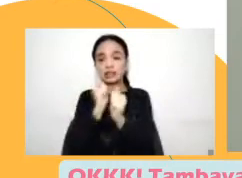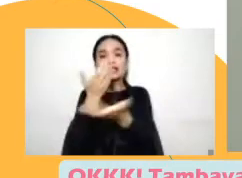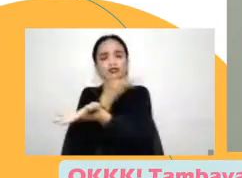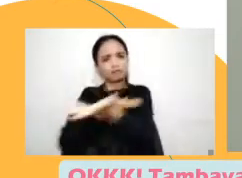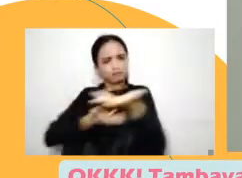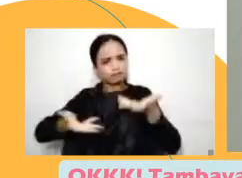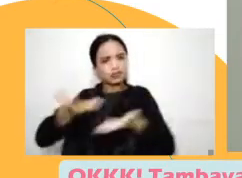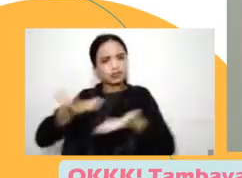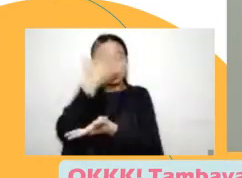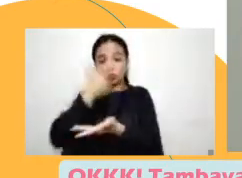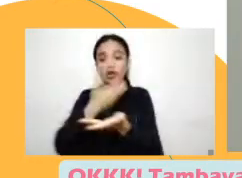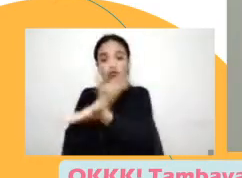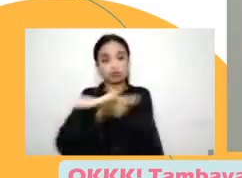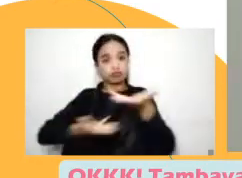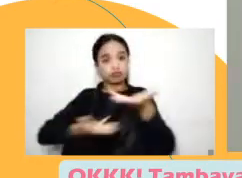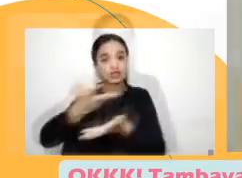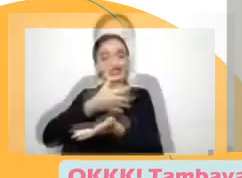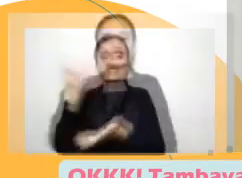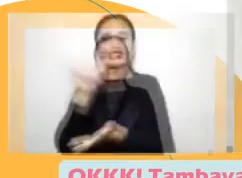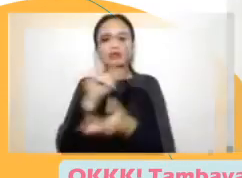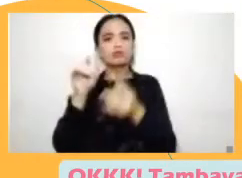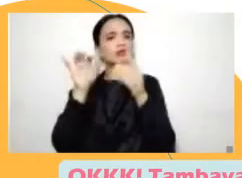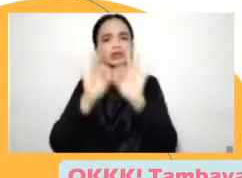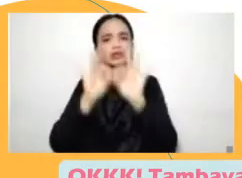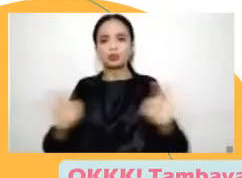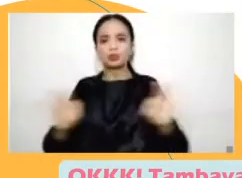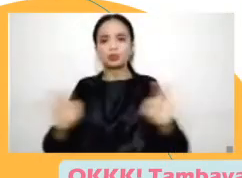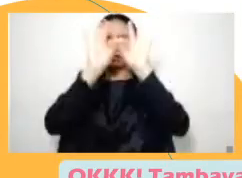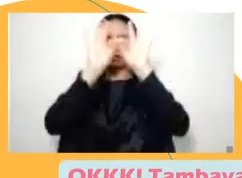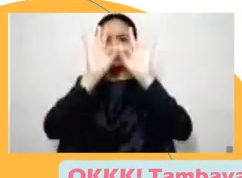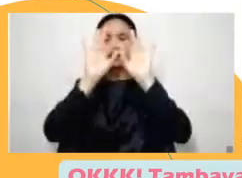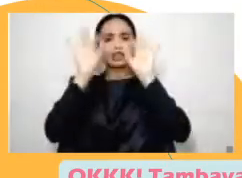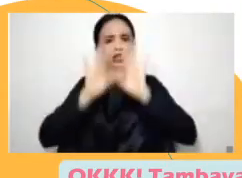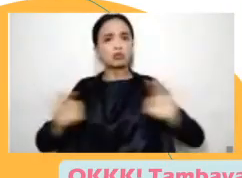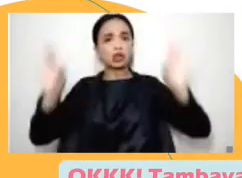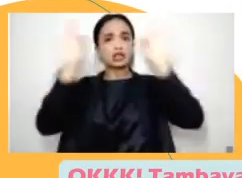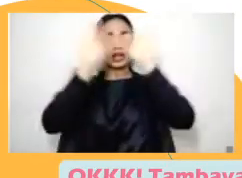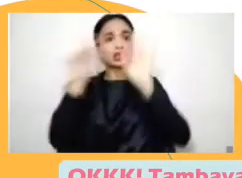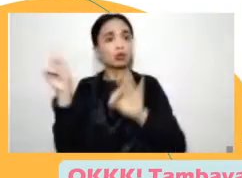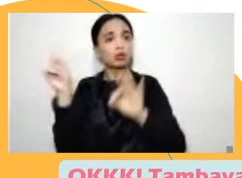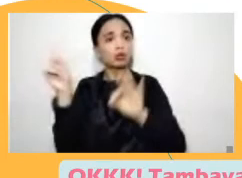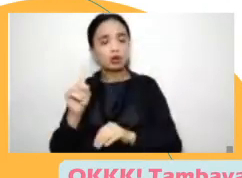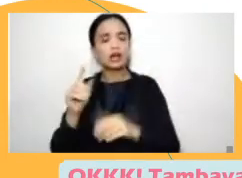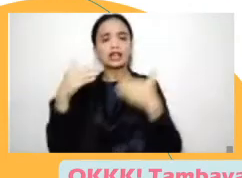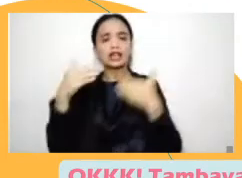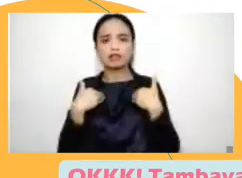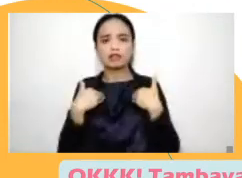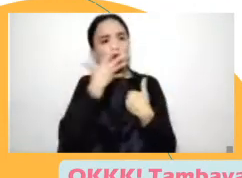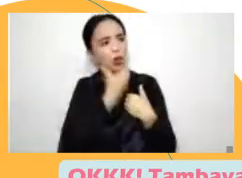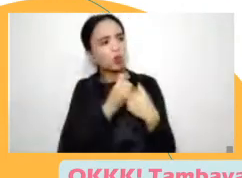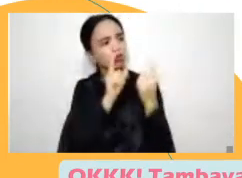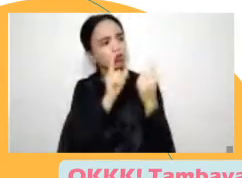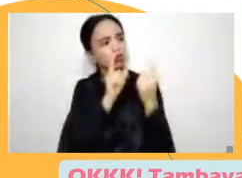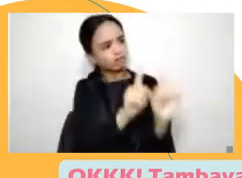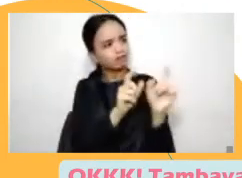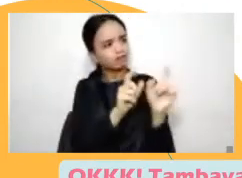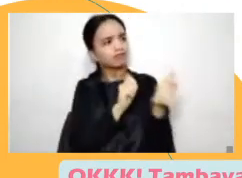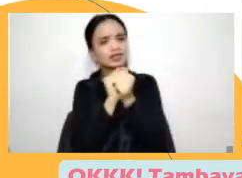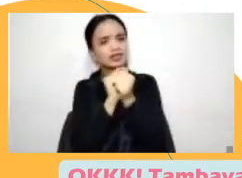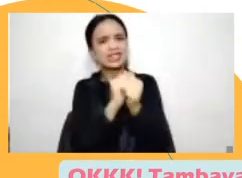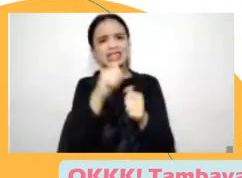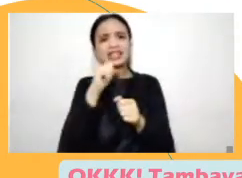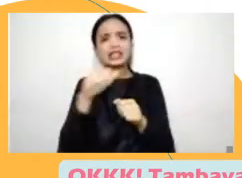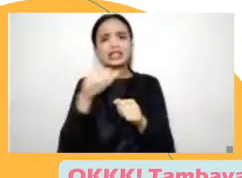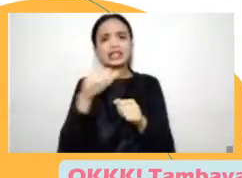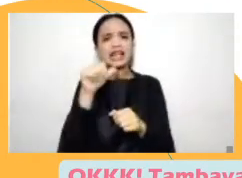yung sharing is also important. Mahalaga na makahanap tayo ng kapwa natin kahit na hindi kaibigan,